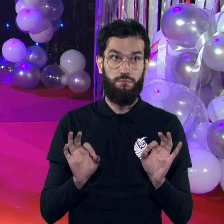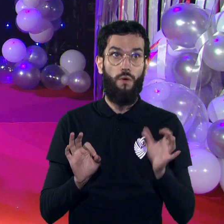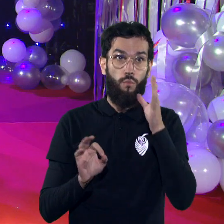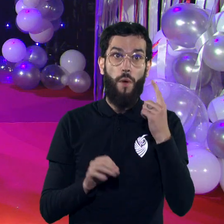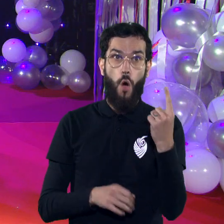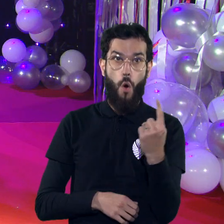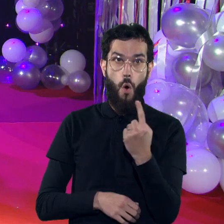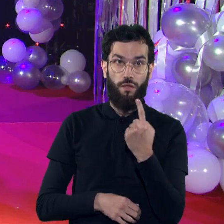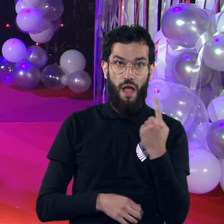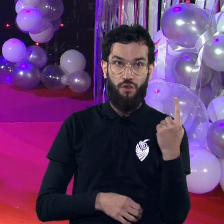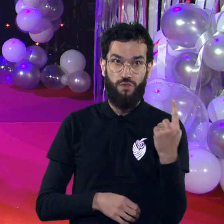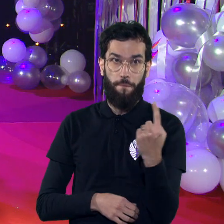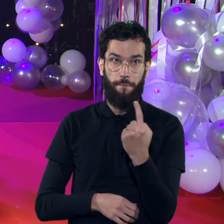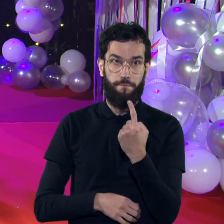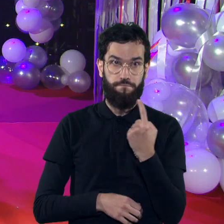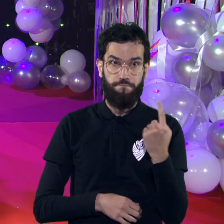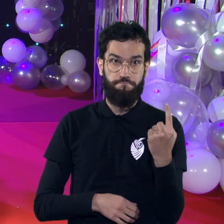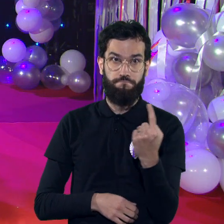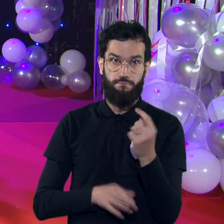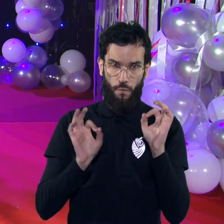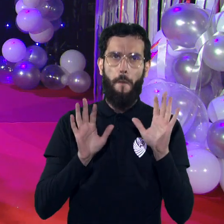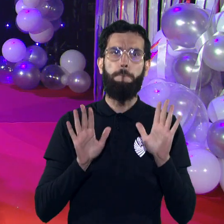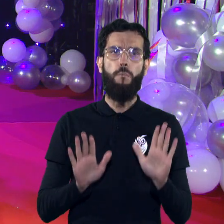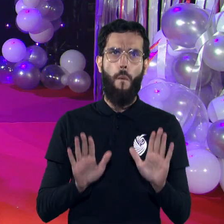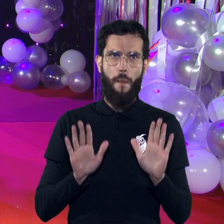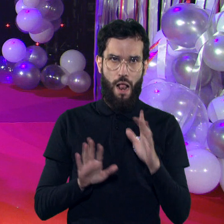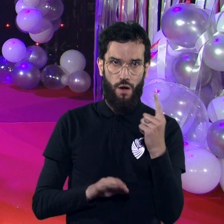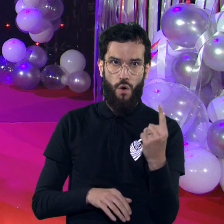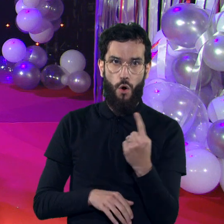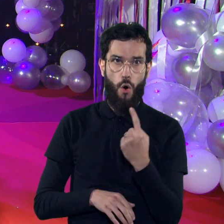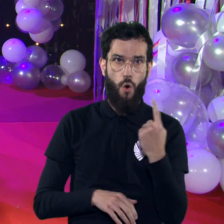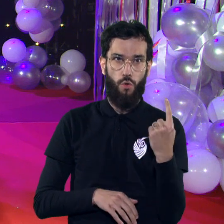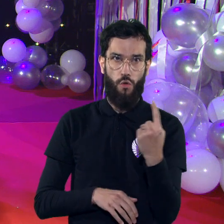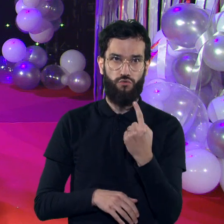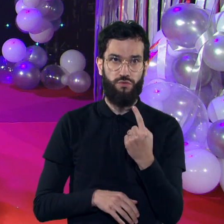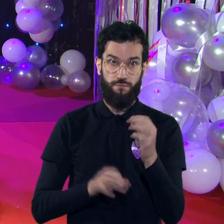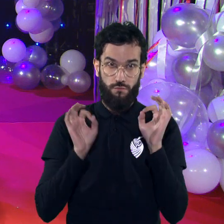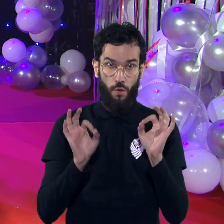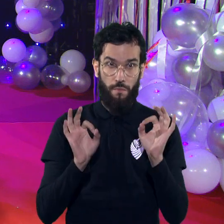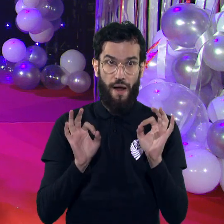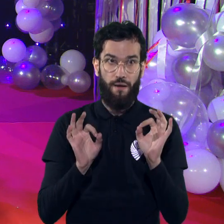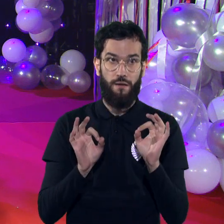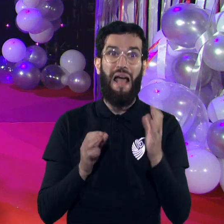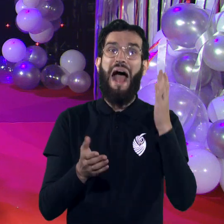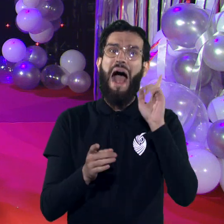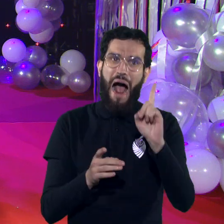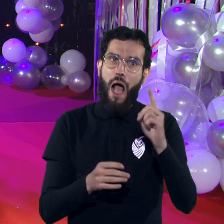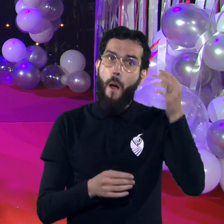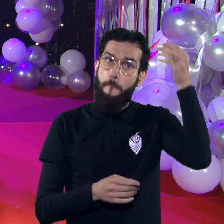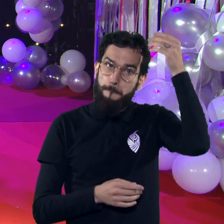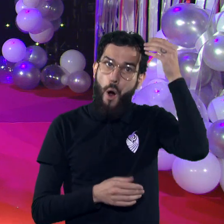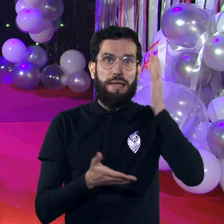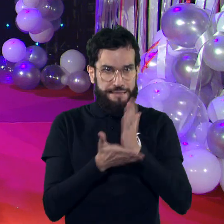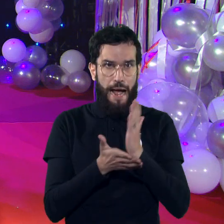točiť, hej, točiť okolo svojej osy. Čiže takýmto smerom veľmi pomaly sa otočíš, dobre? Je dôležité, aby si pri tej otočke mal ten pohár stále nad